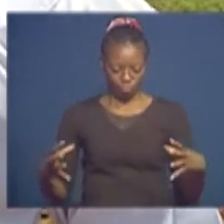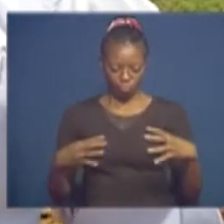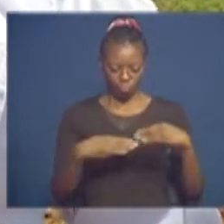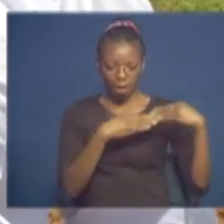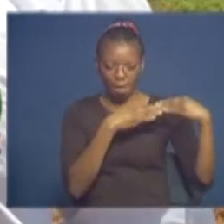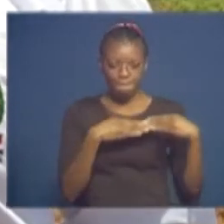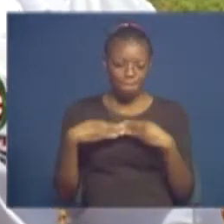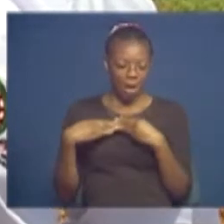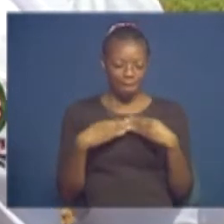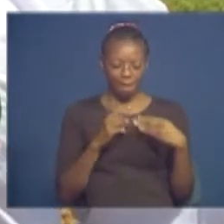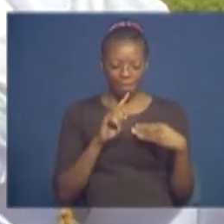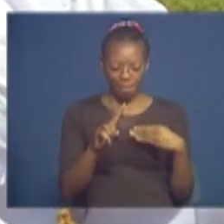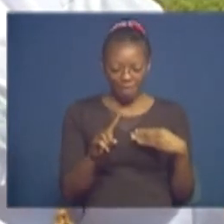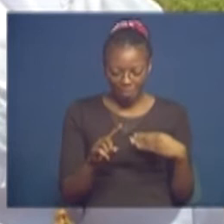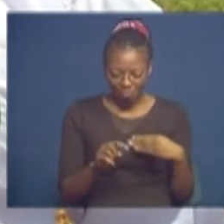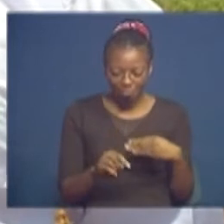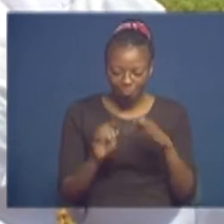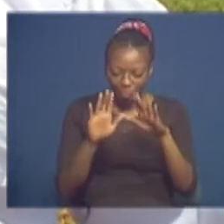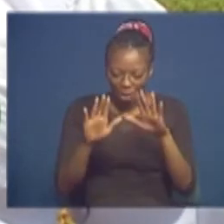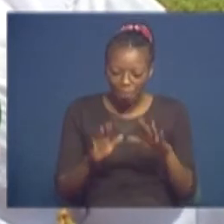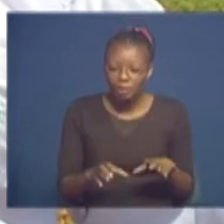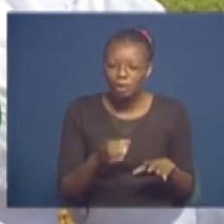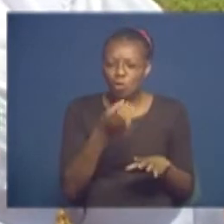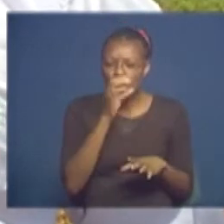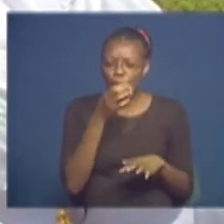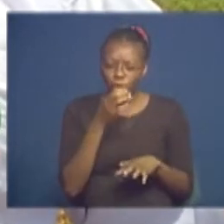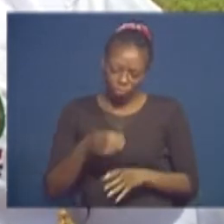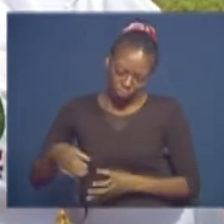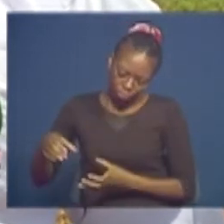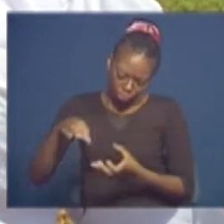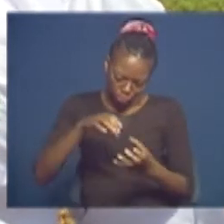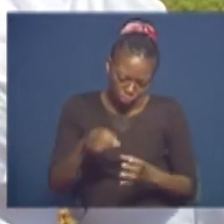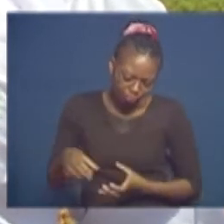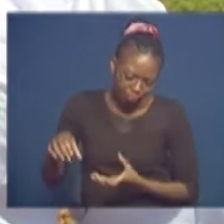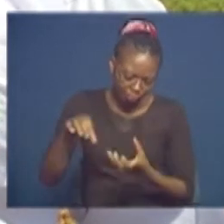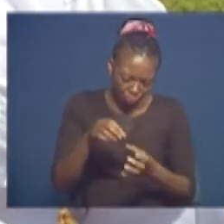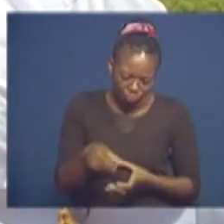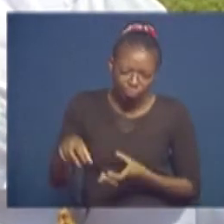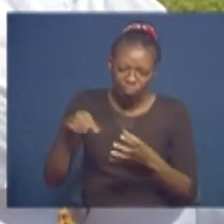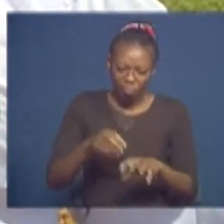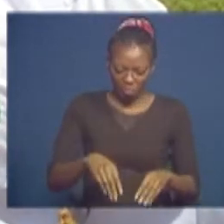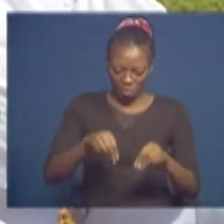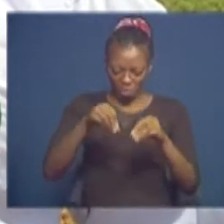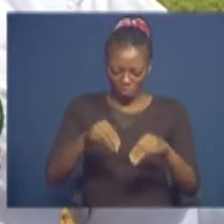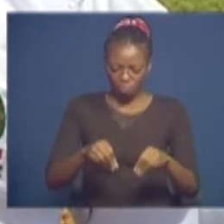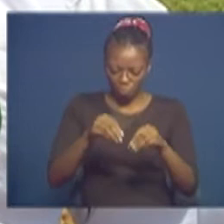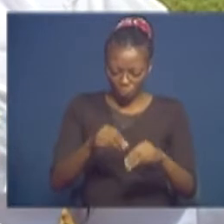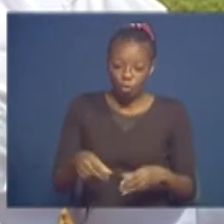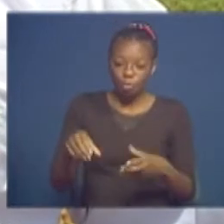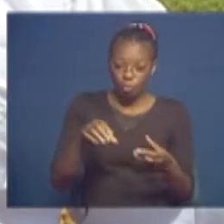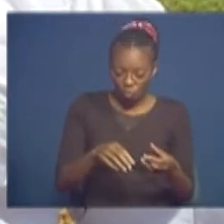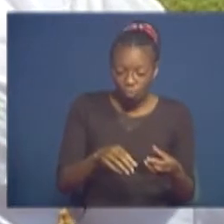hii watermelon ni kuweka maji na fertilizers. Sana sana wakati imeanza kutoa